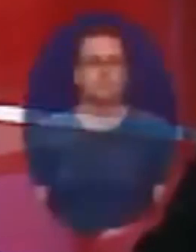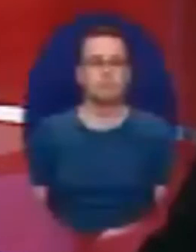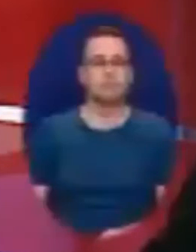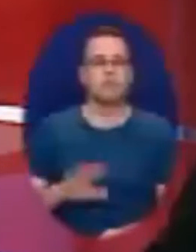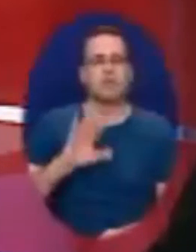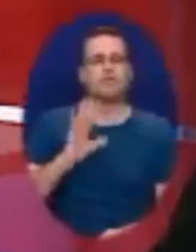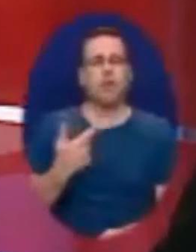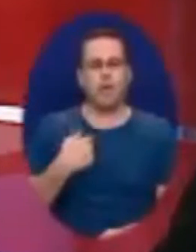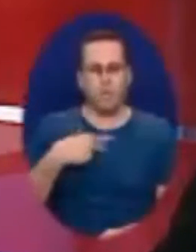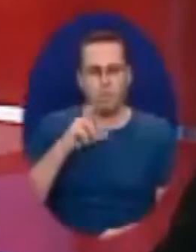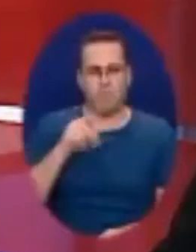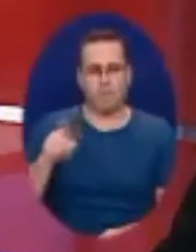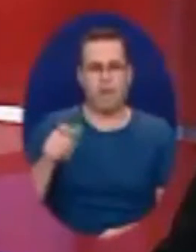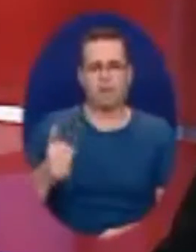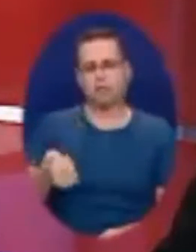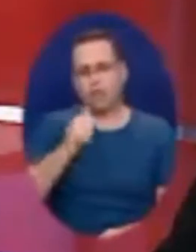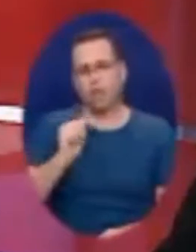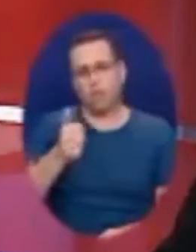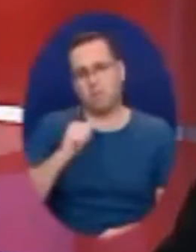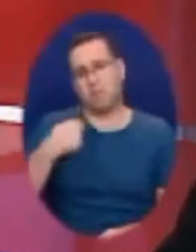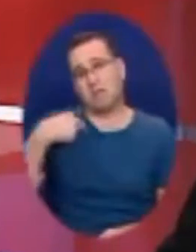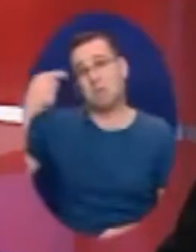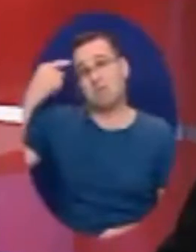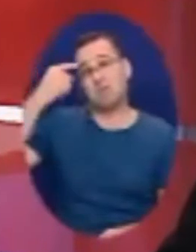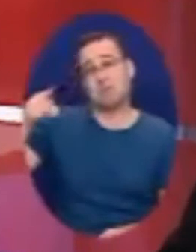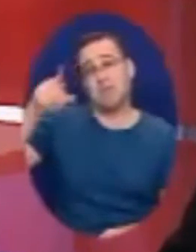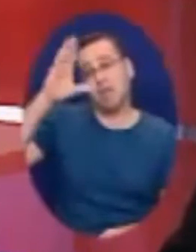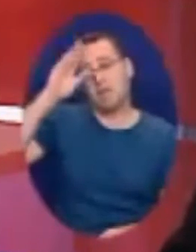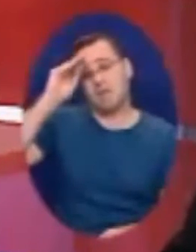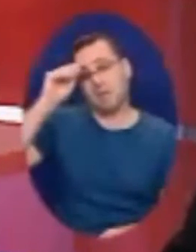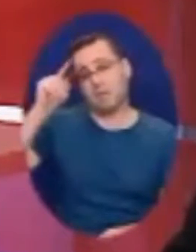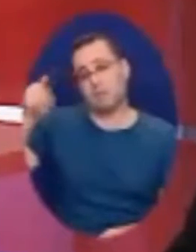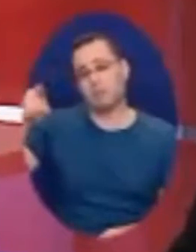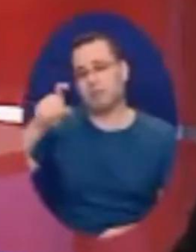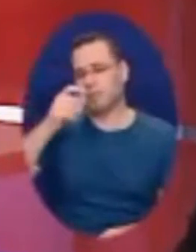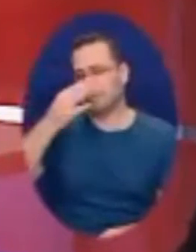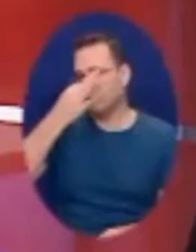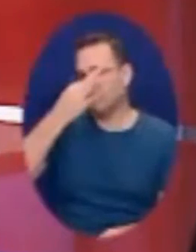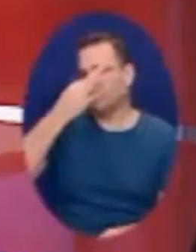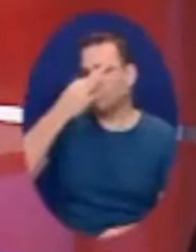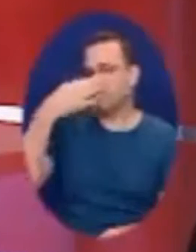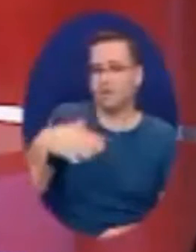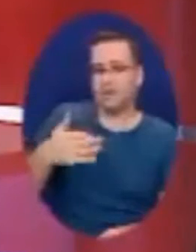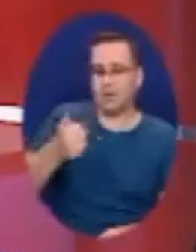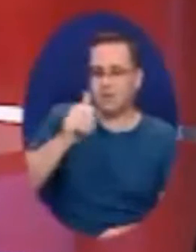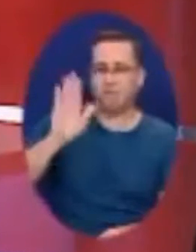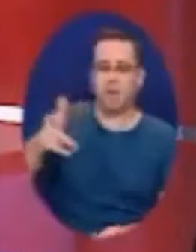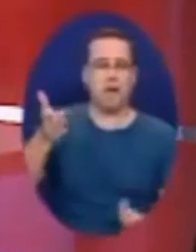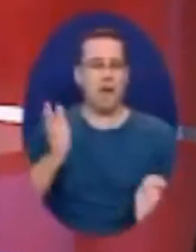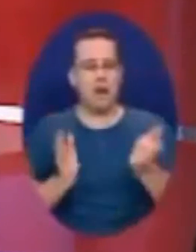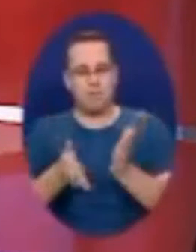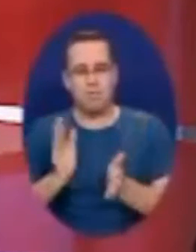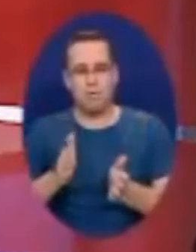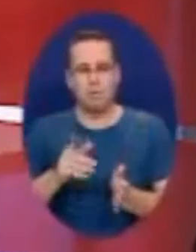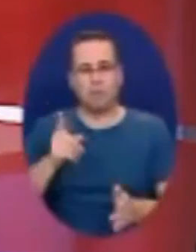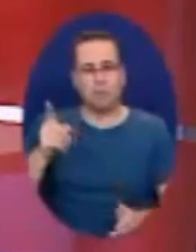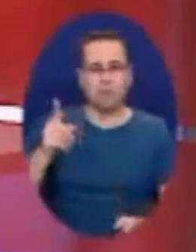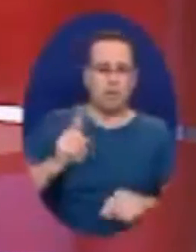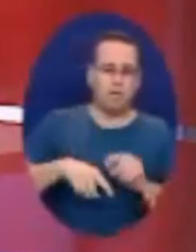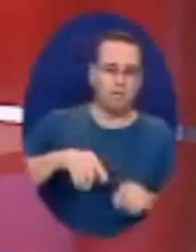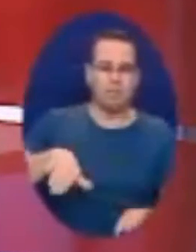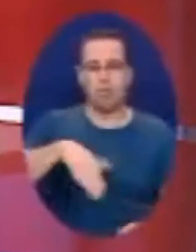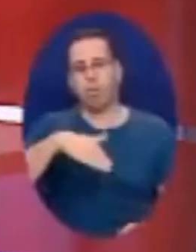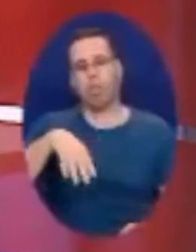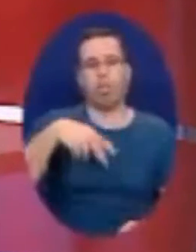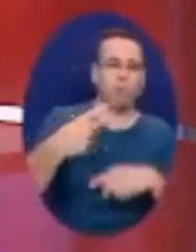Jungle. כשאנחנו מדברים על שיכורים, אנחנו בדרך כלל חושבים על גברים שצחנת אלכוהול נודפת מהם, גם אלימות, מגיעים לפעמים להתגולל